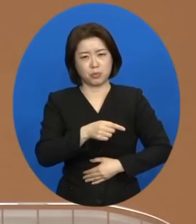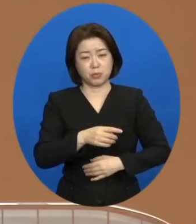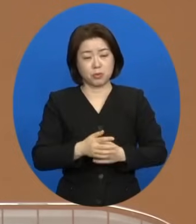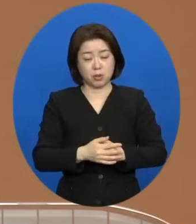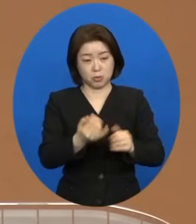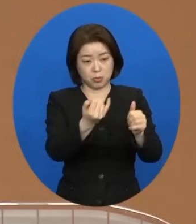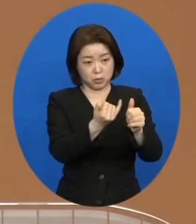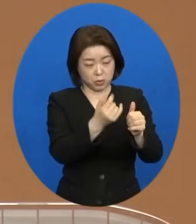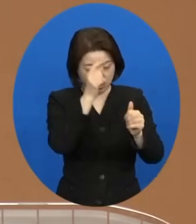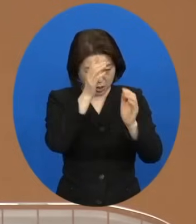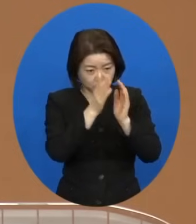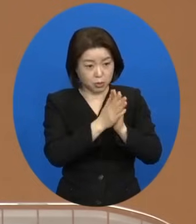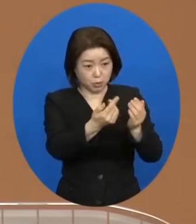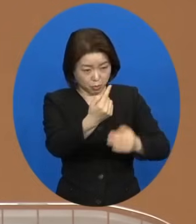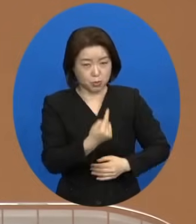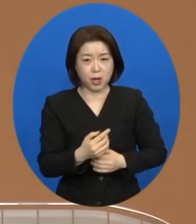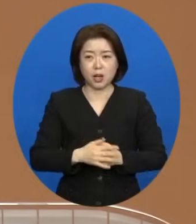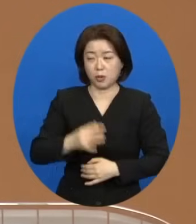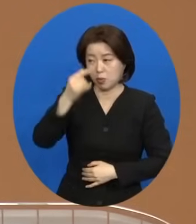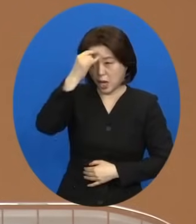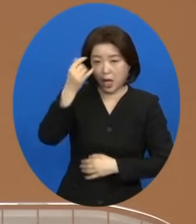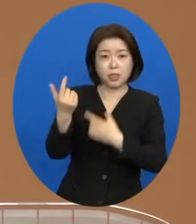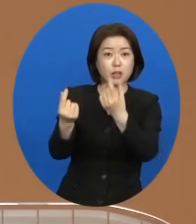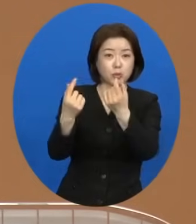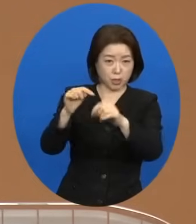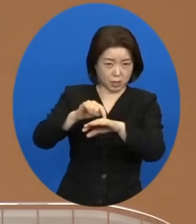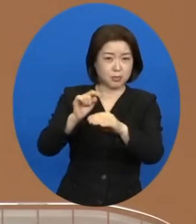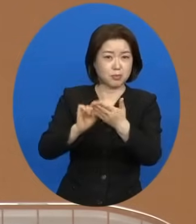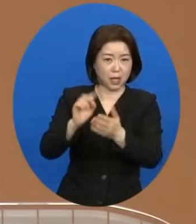기도 받으러 오셨어요 정말 한나와 같은 심정이겠지만